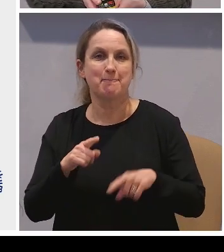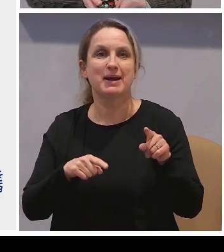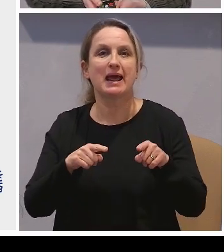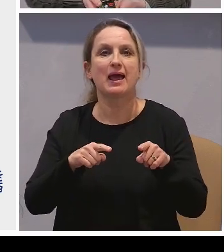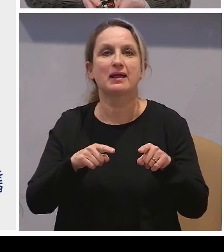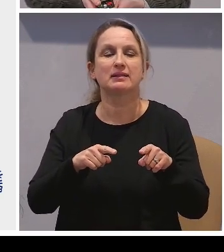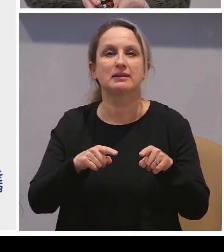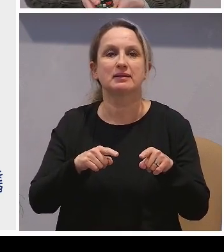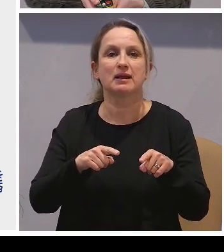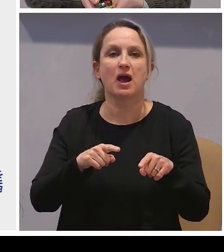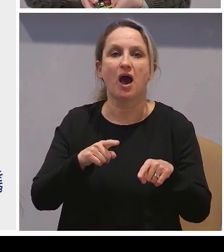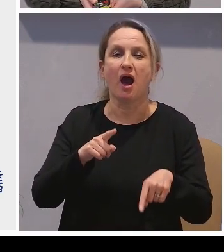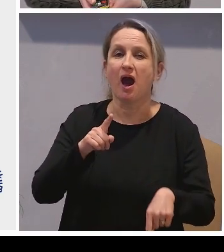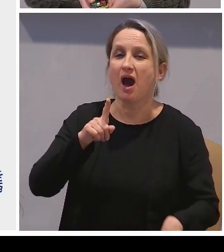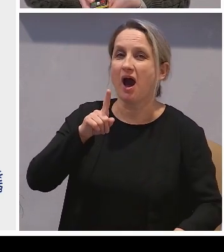are harvikhaiguste